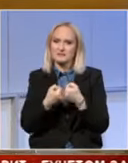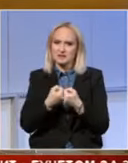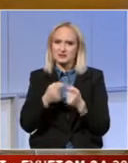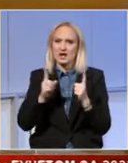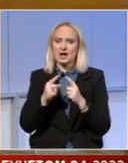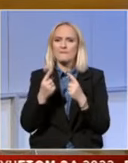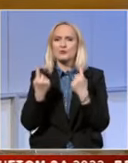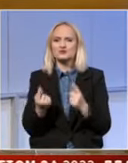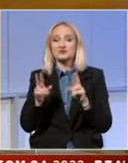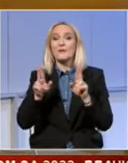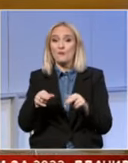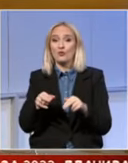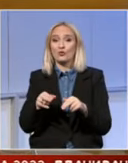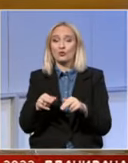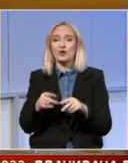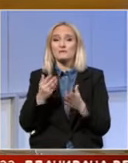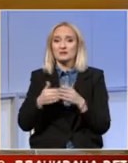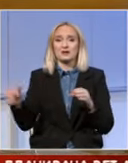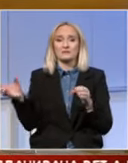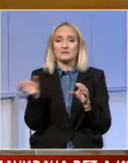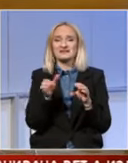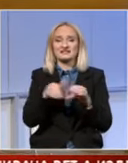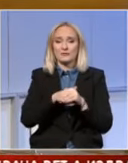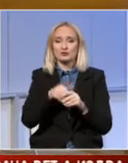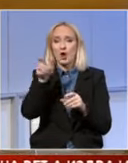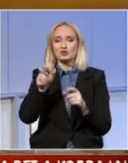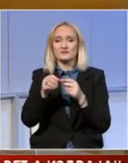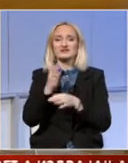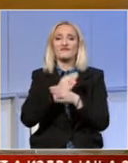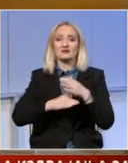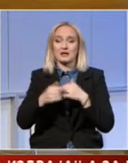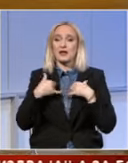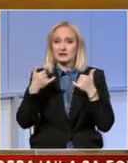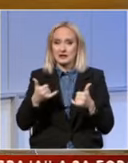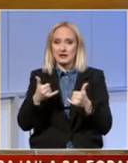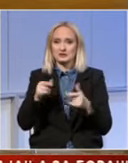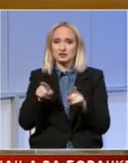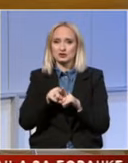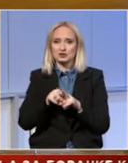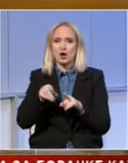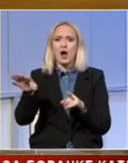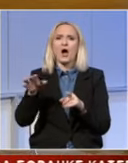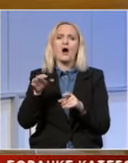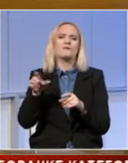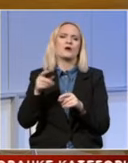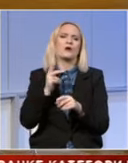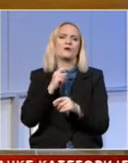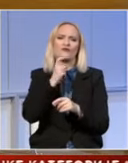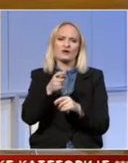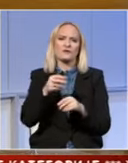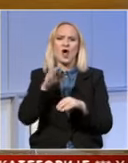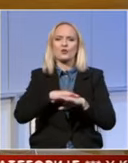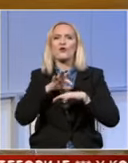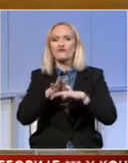ili pozicija gdje mogu biti zaposlene osobe sa invaliditetom. Ja i danas plediram na rukovodioce, odgovorne ljude,